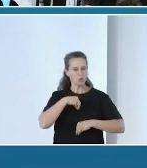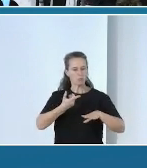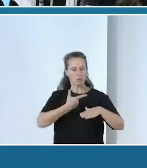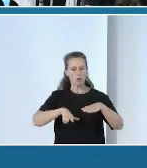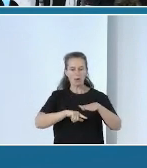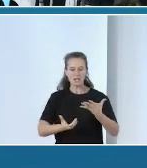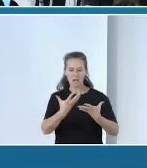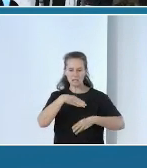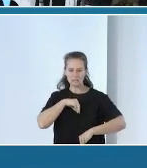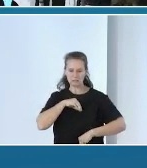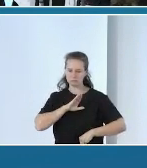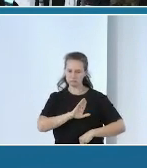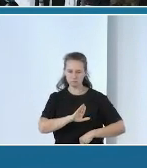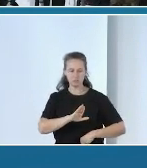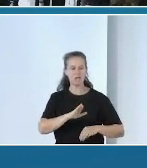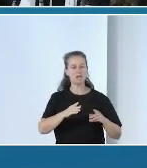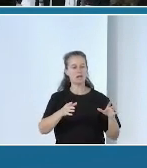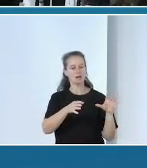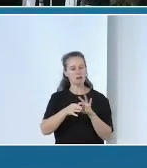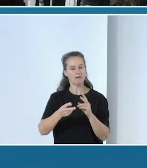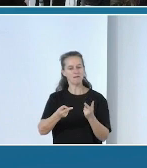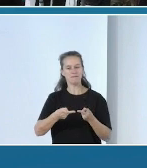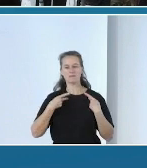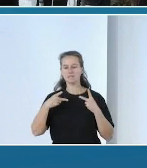langage et donc de la vie sociale de l'enfant sourd.